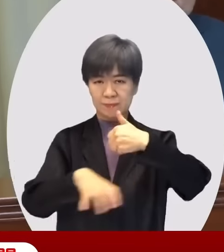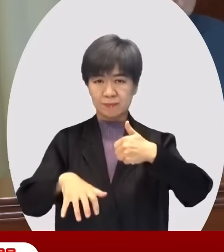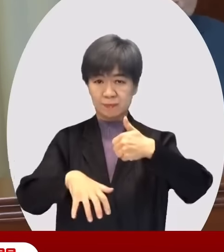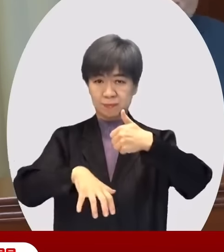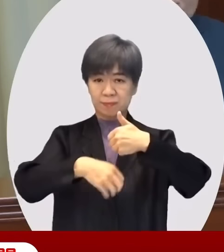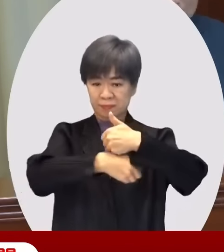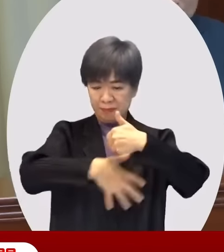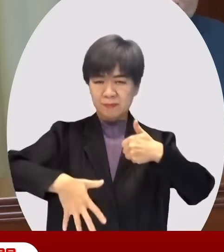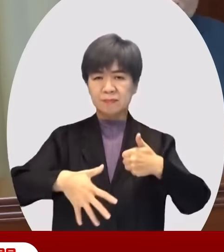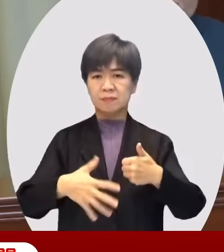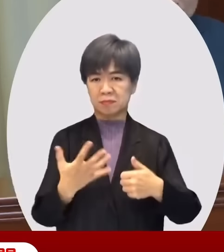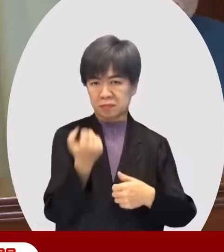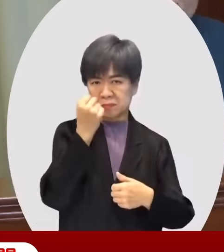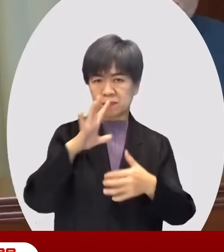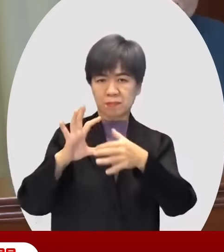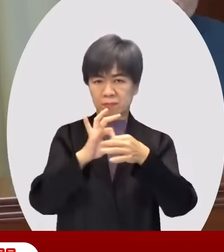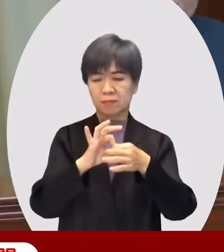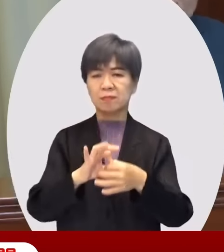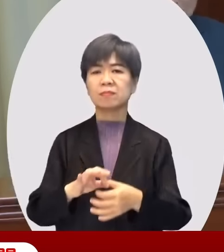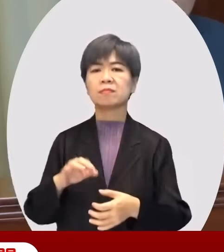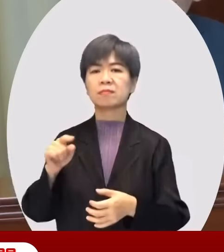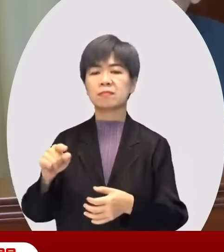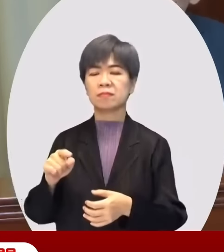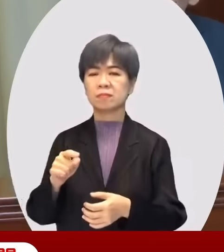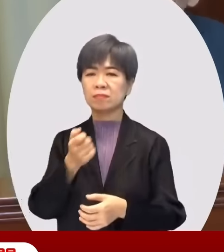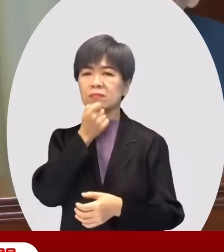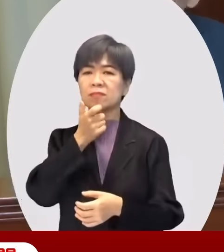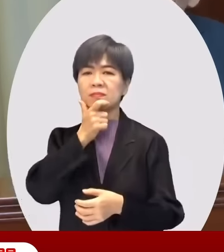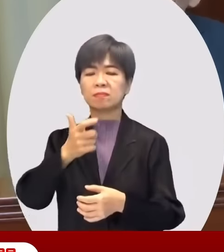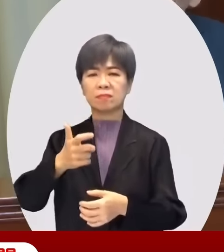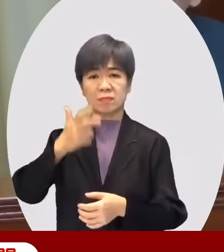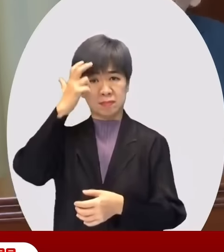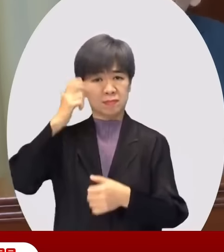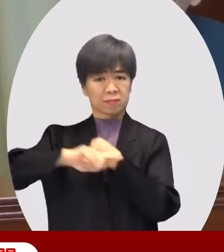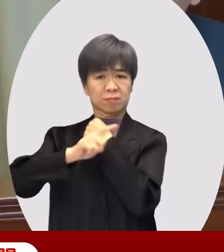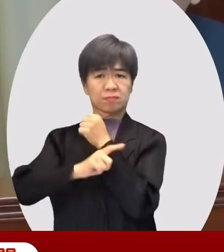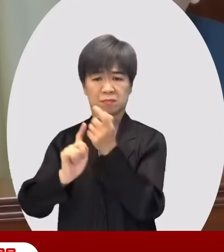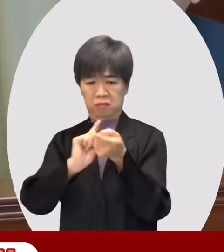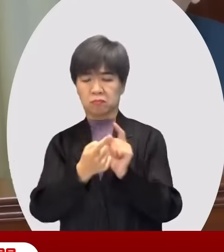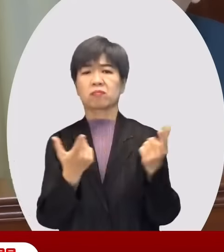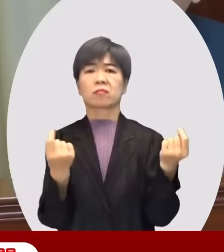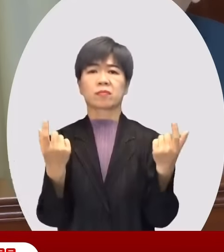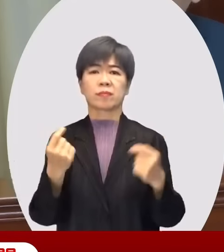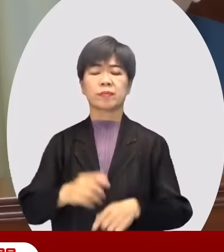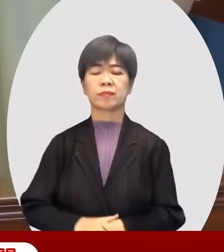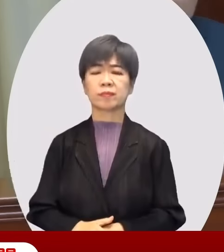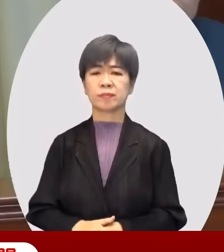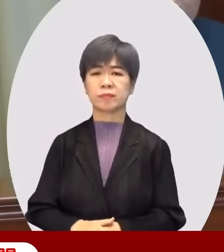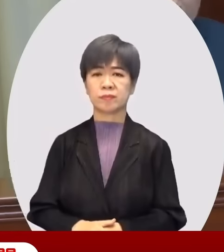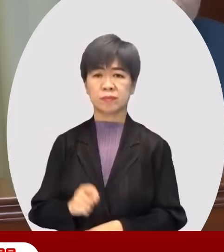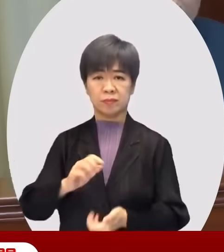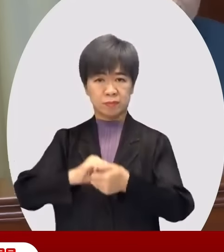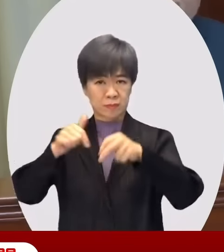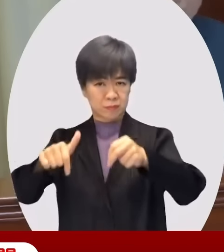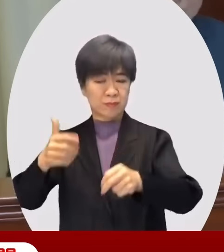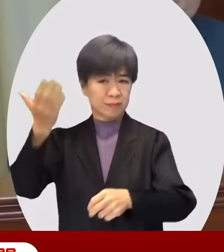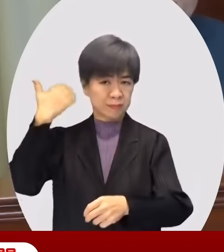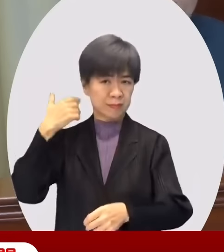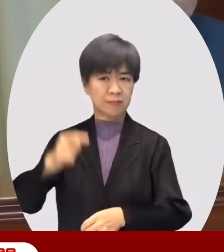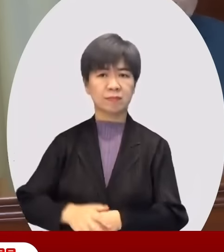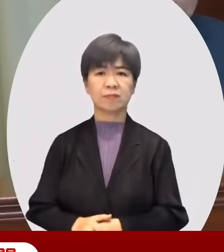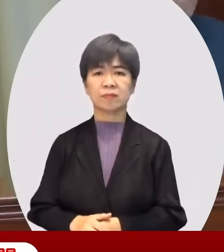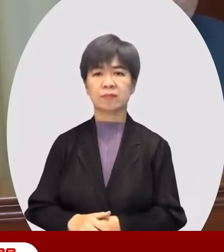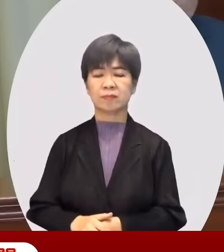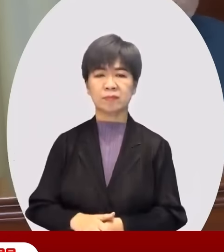利，所以它是非常典型的所谓准宪法的法律。那在这样子的一个定位之上，那从我国过去释